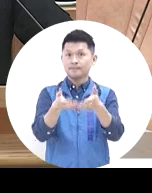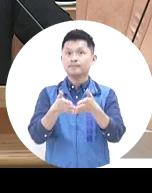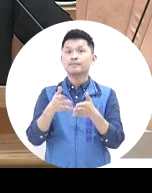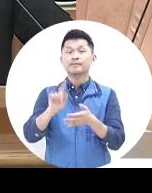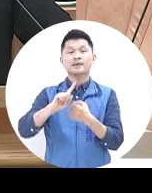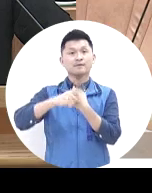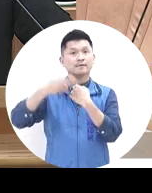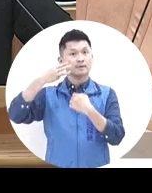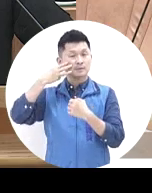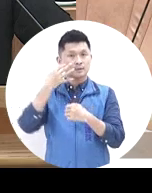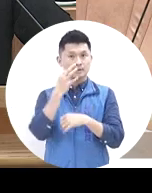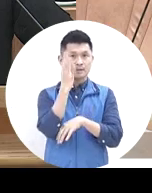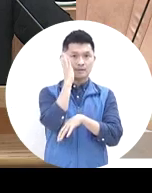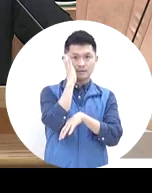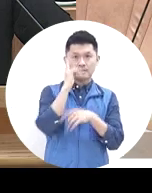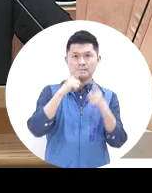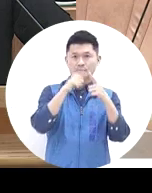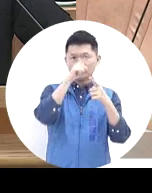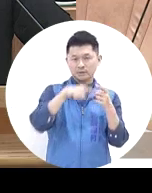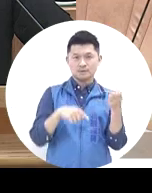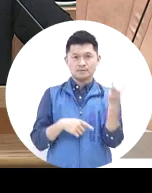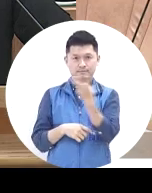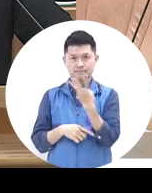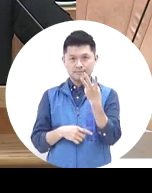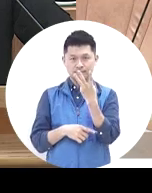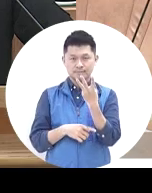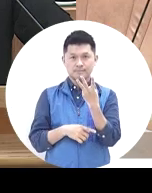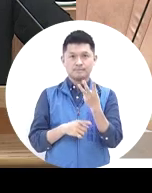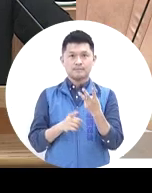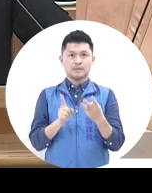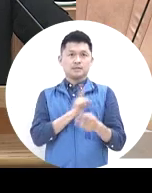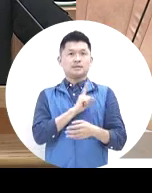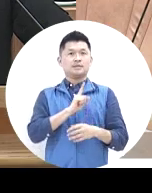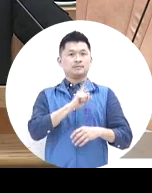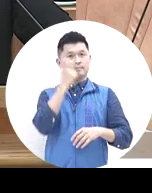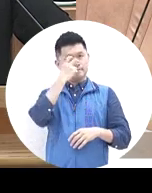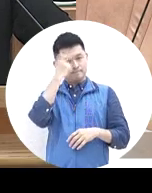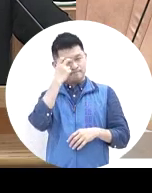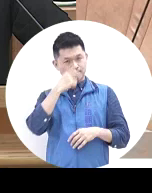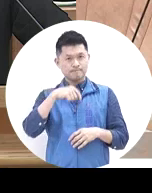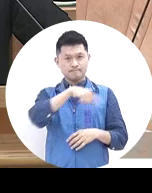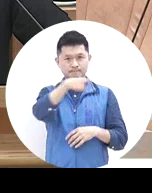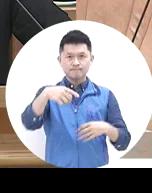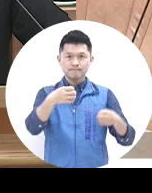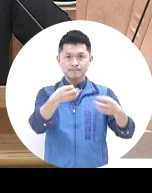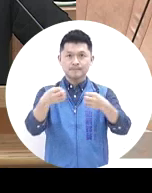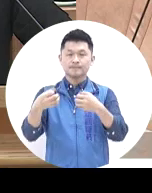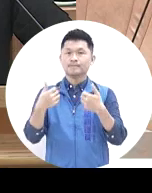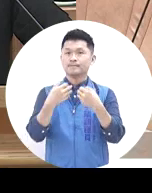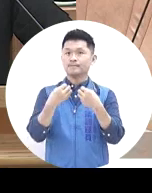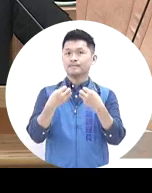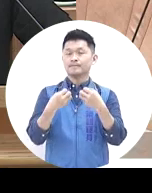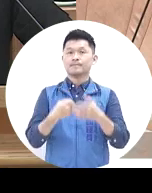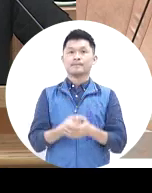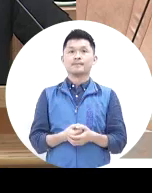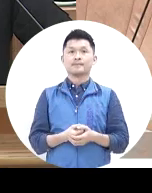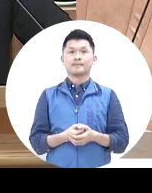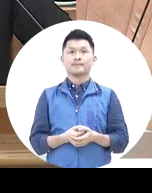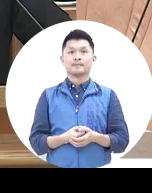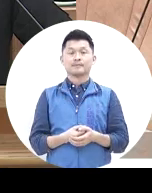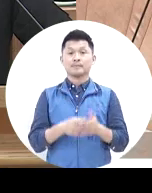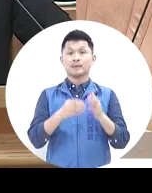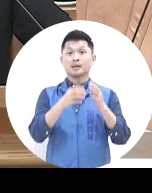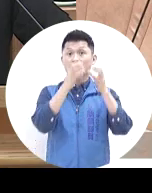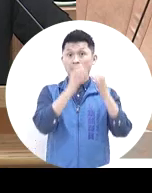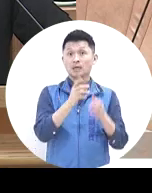财政、人事三个以组织化来好好讨论，到底要设组几科，